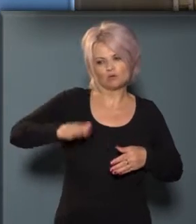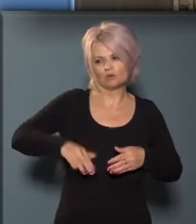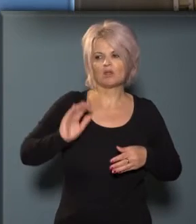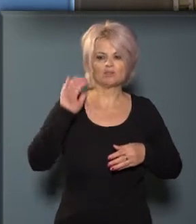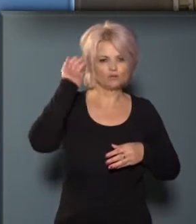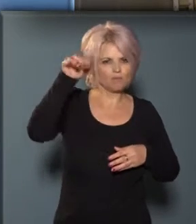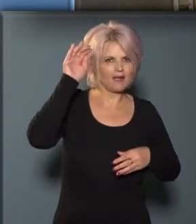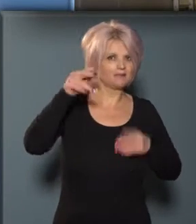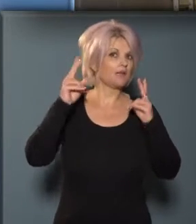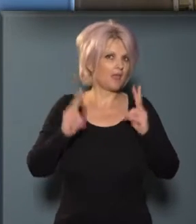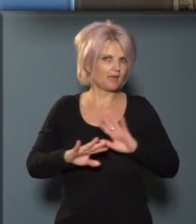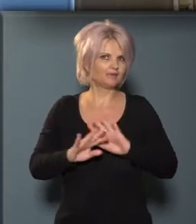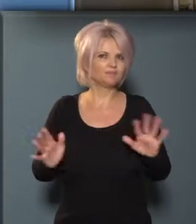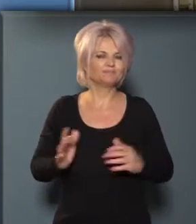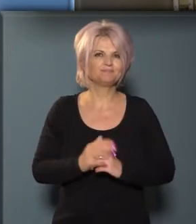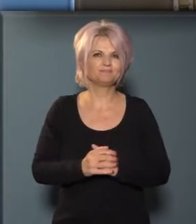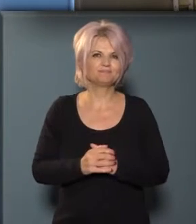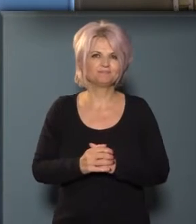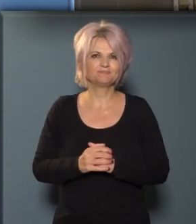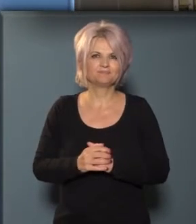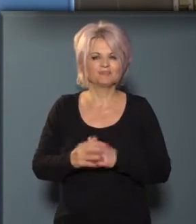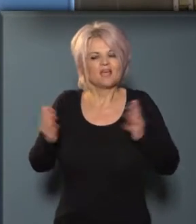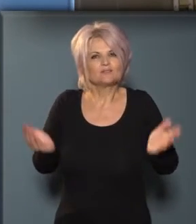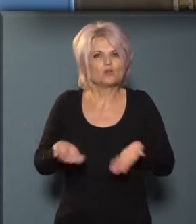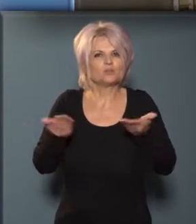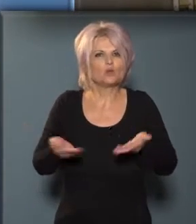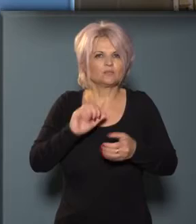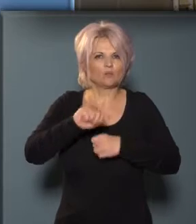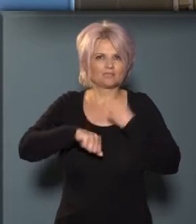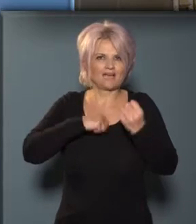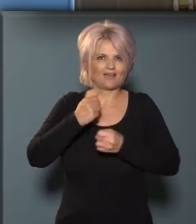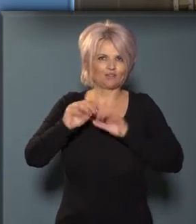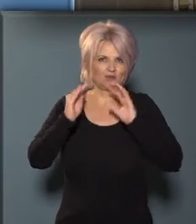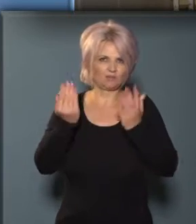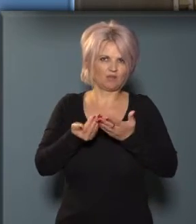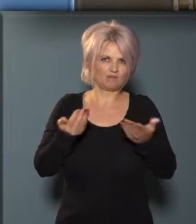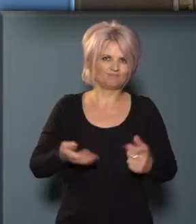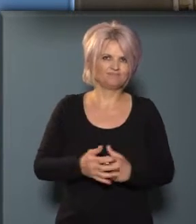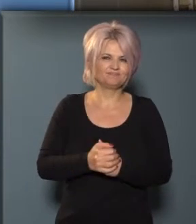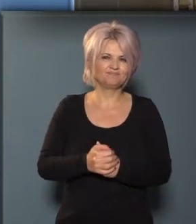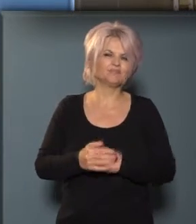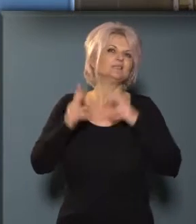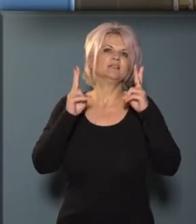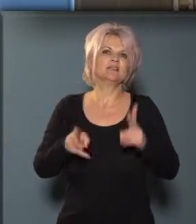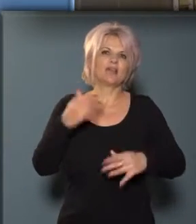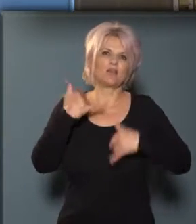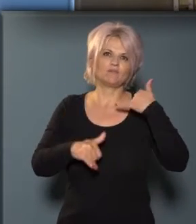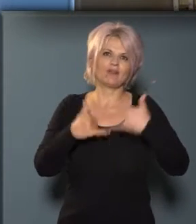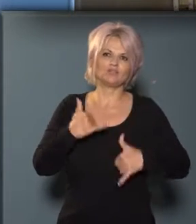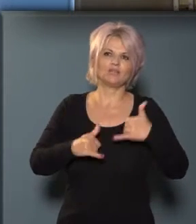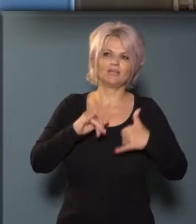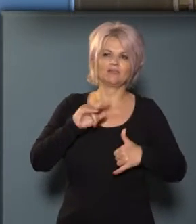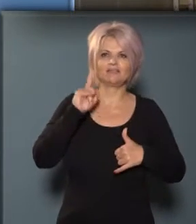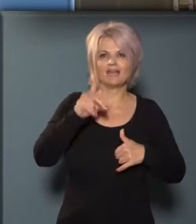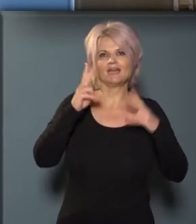dobálni, mindenfélét lehet vele csinálni. Tehát ösztönzünk megint egy mozgásra a gyerekeket. Kell a versenyzés, de kellenek